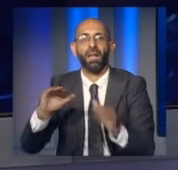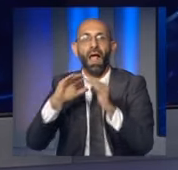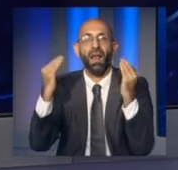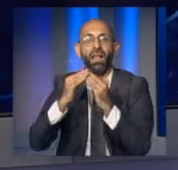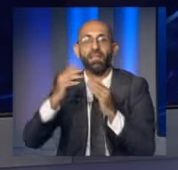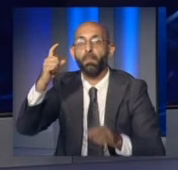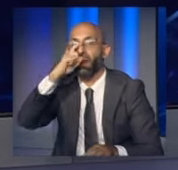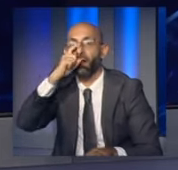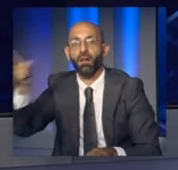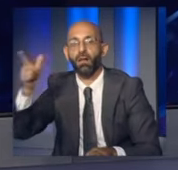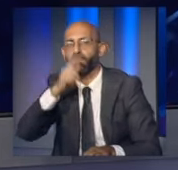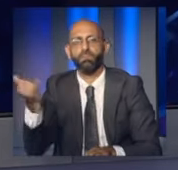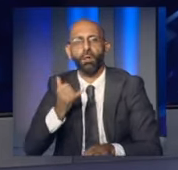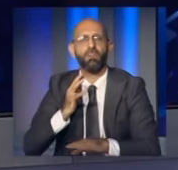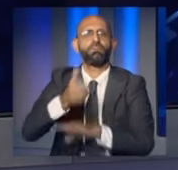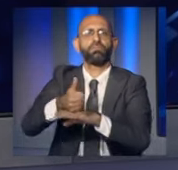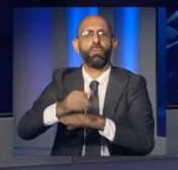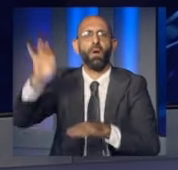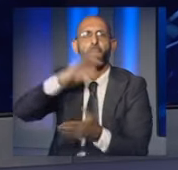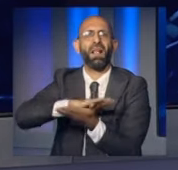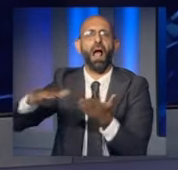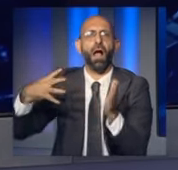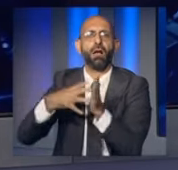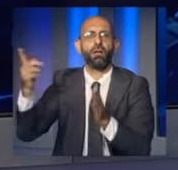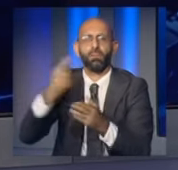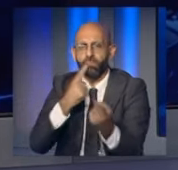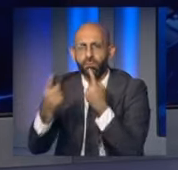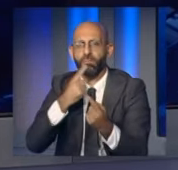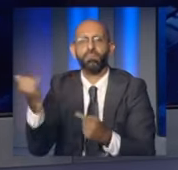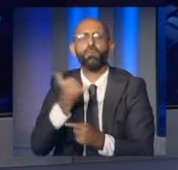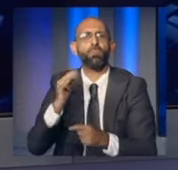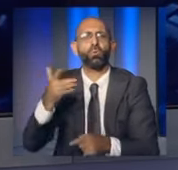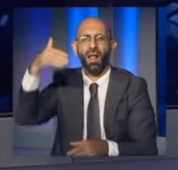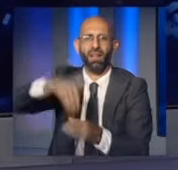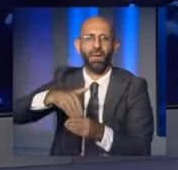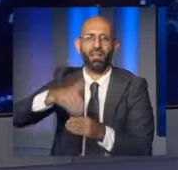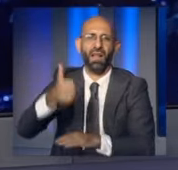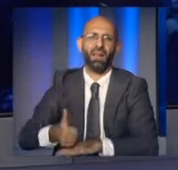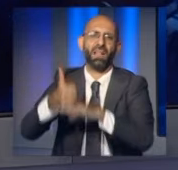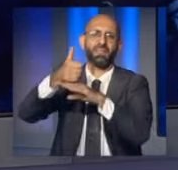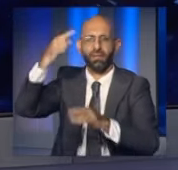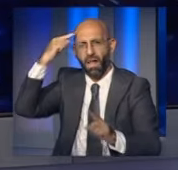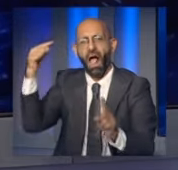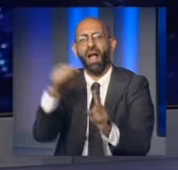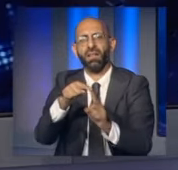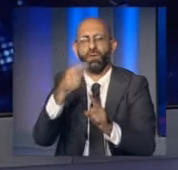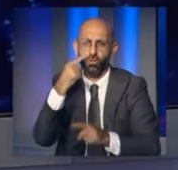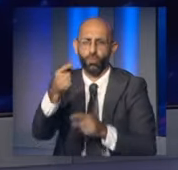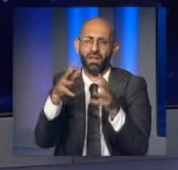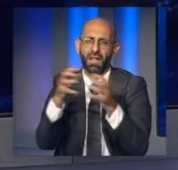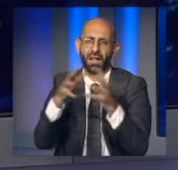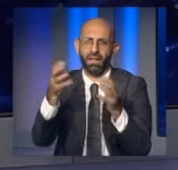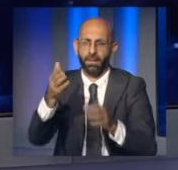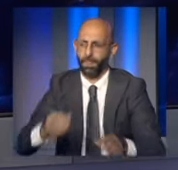حركة أمل تنظم ورشة عمل إدارية تنظيمية في البقاع، والكلمات تشدد على أهمية الحوار خصوصا في ملف